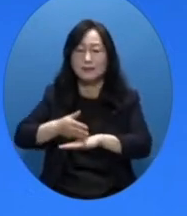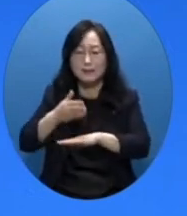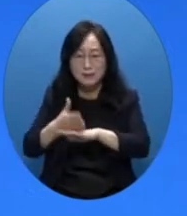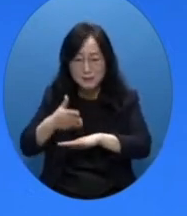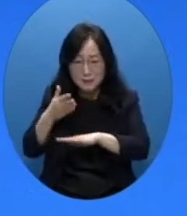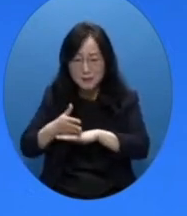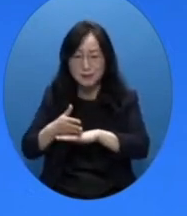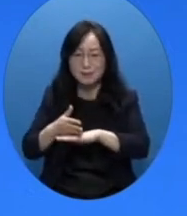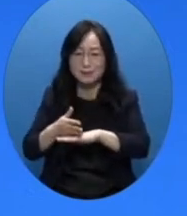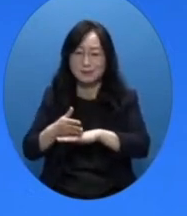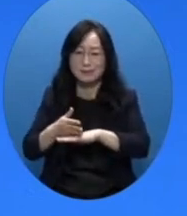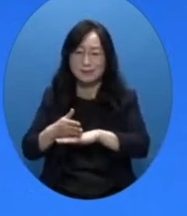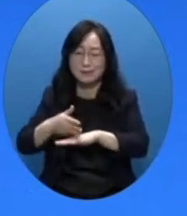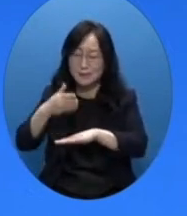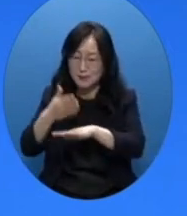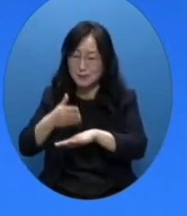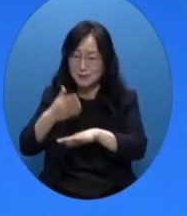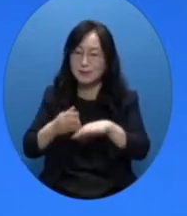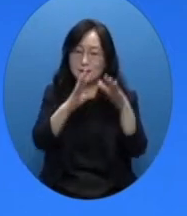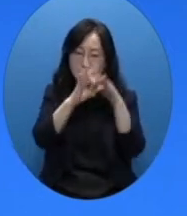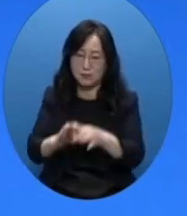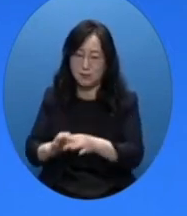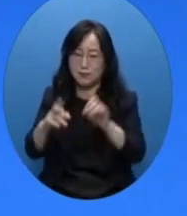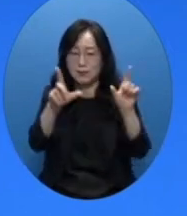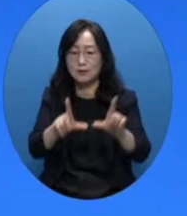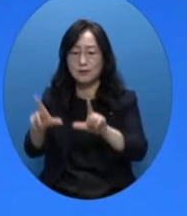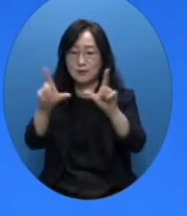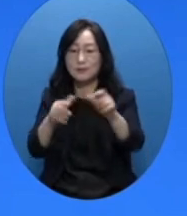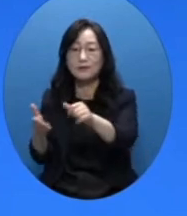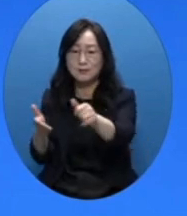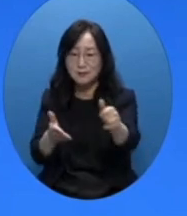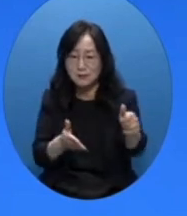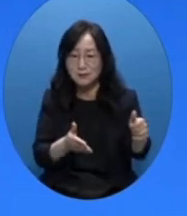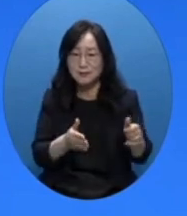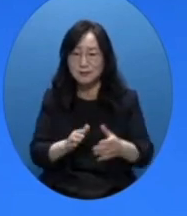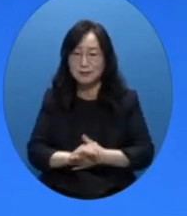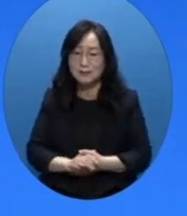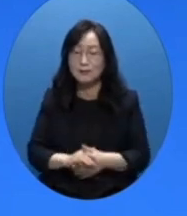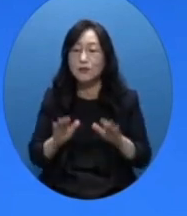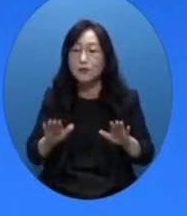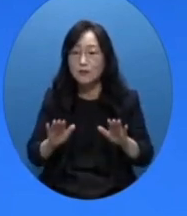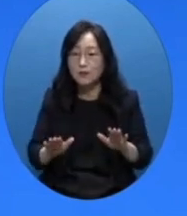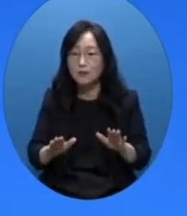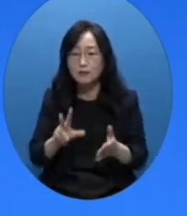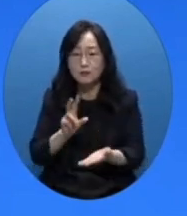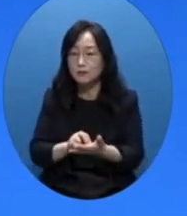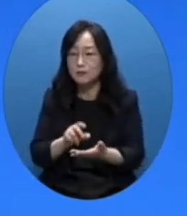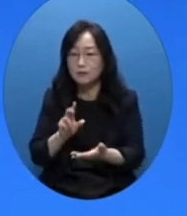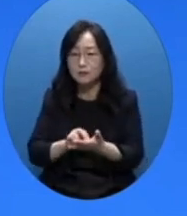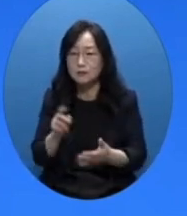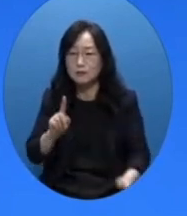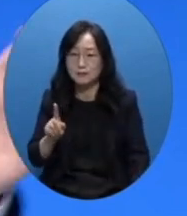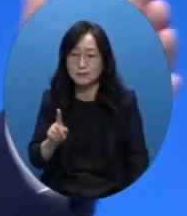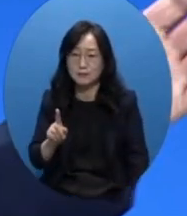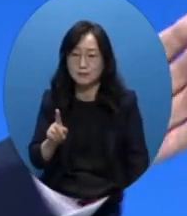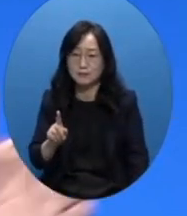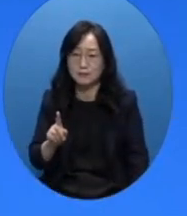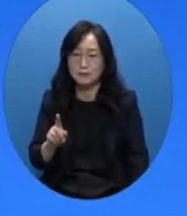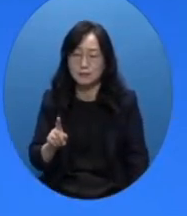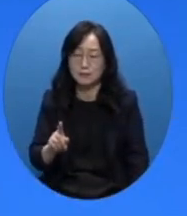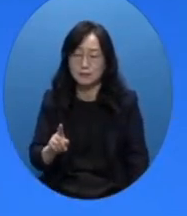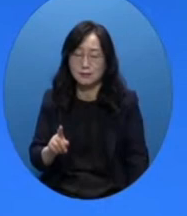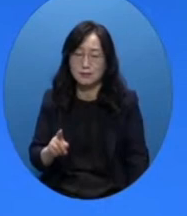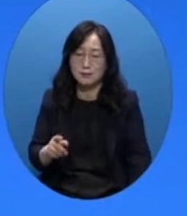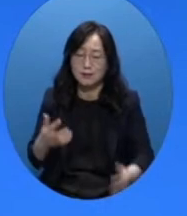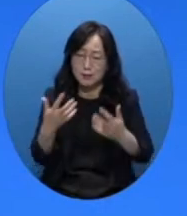감사, 마지막도 감사의 삶을 살아야 되는 것입니다. 오늘 우리들의 문제가 무엇입니까? 풍요로움 속에